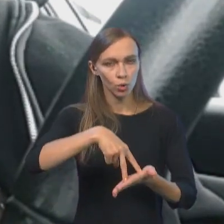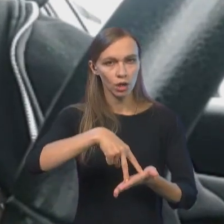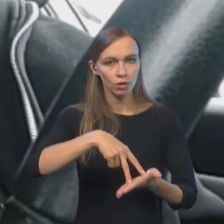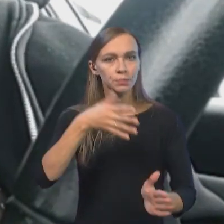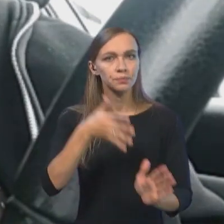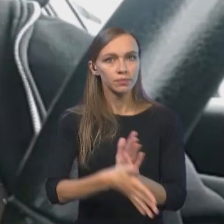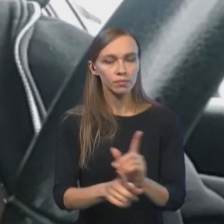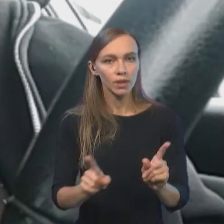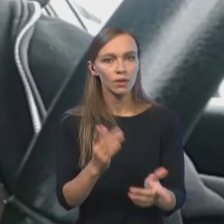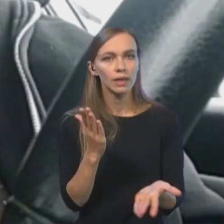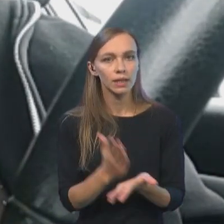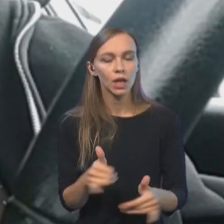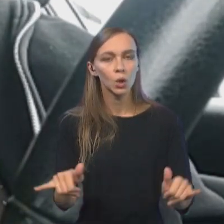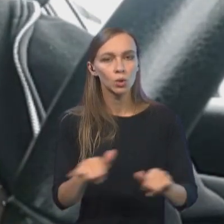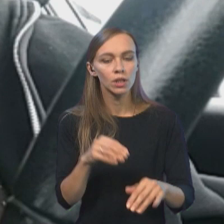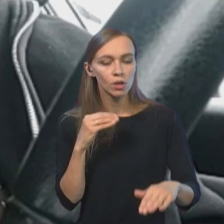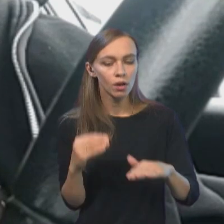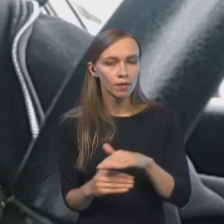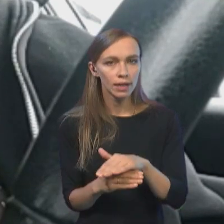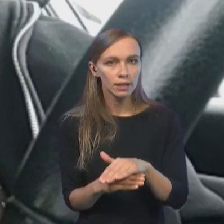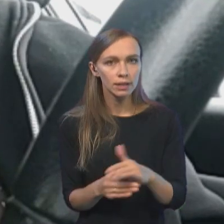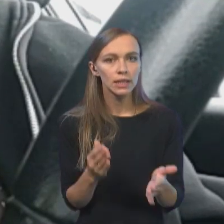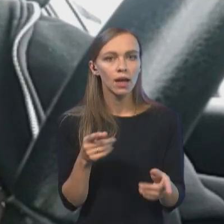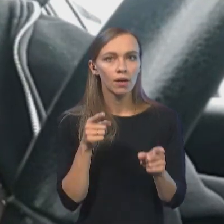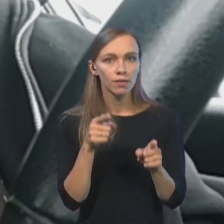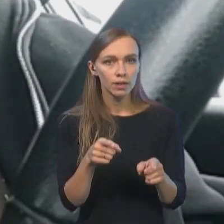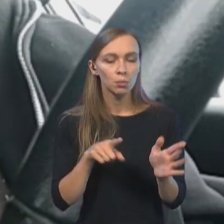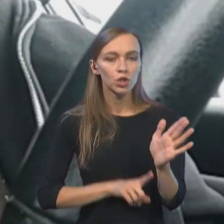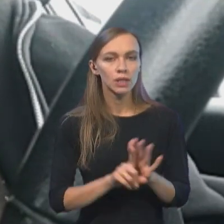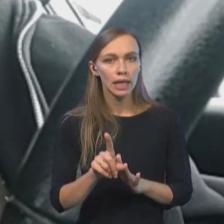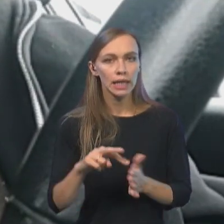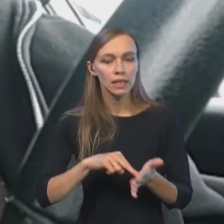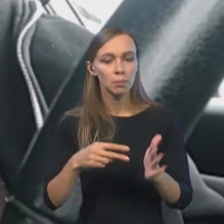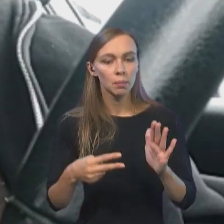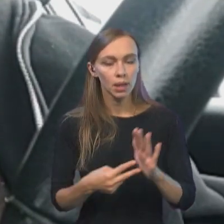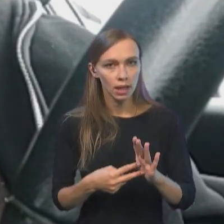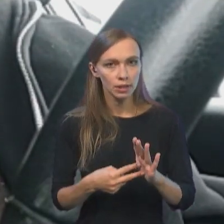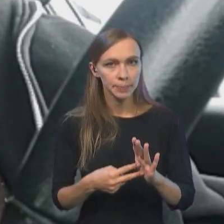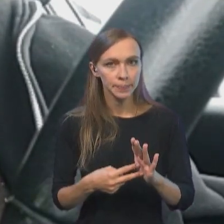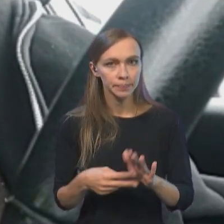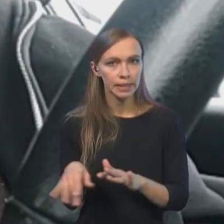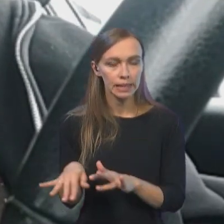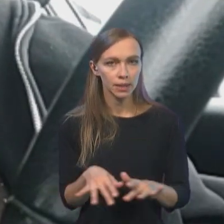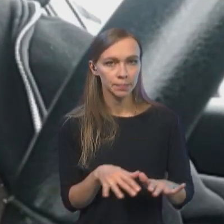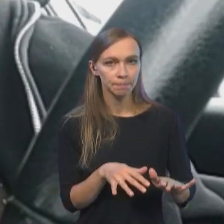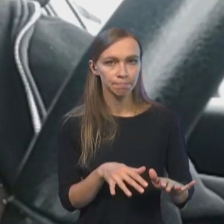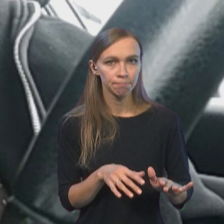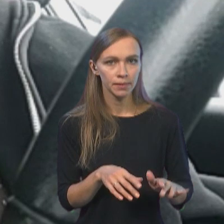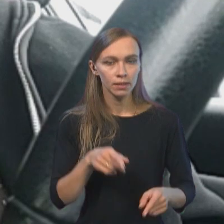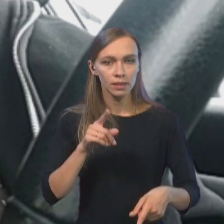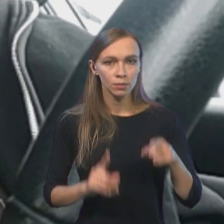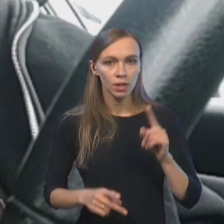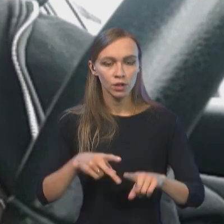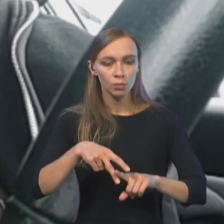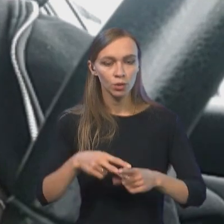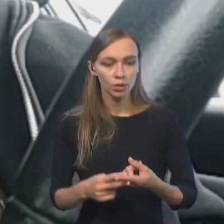куди сховатися, і ви починаєте діяти за певним планом. Насправді, половина цього вам